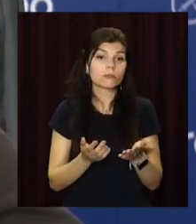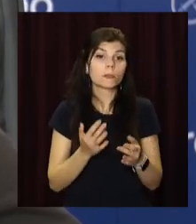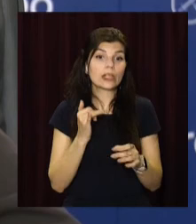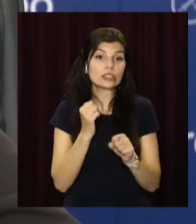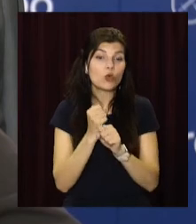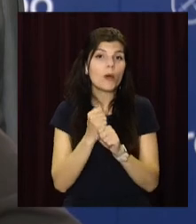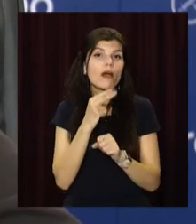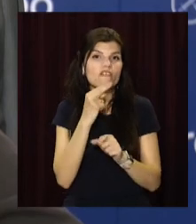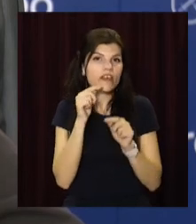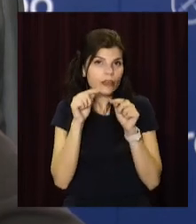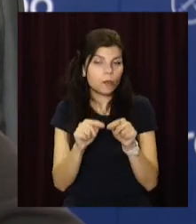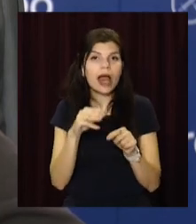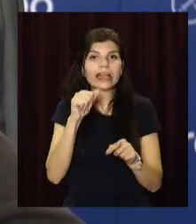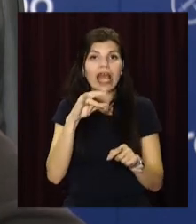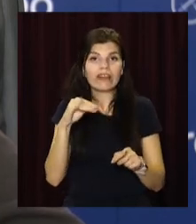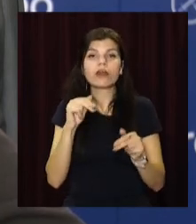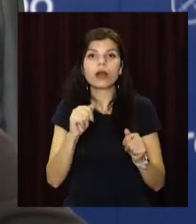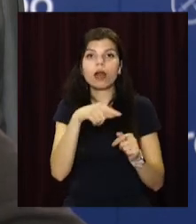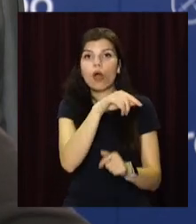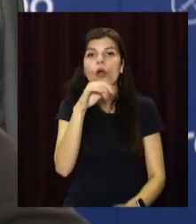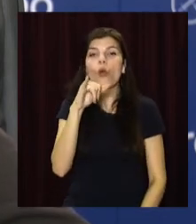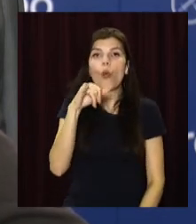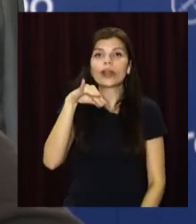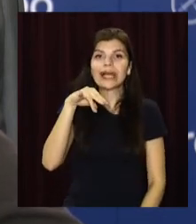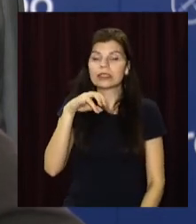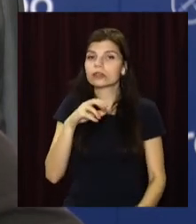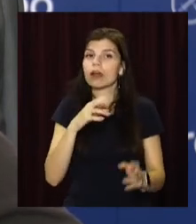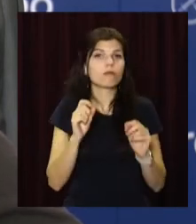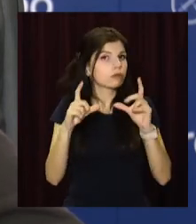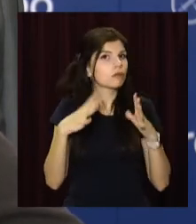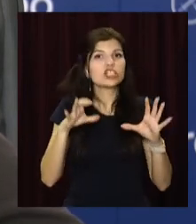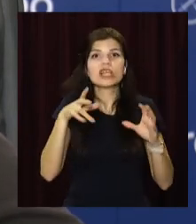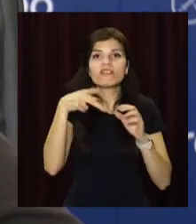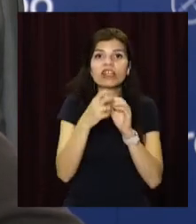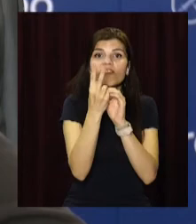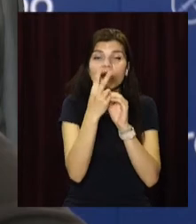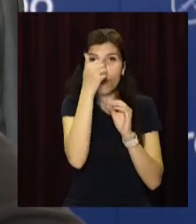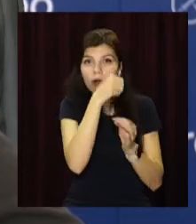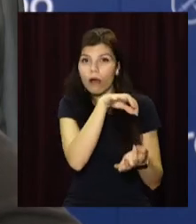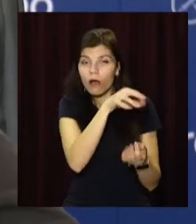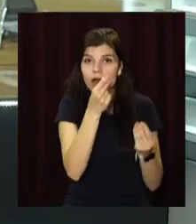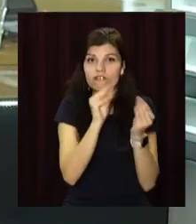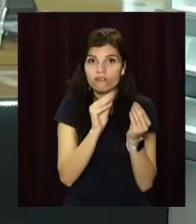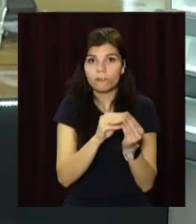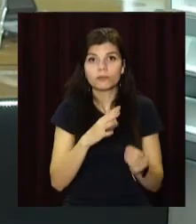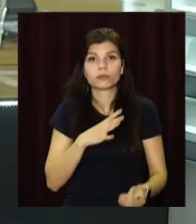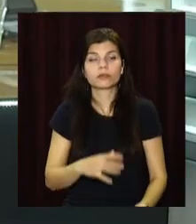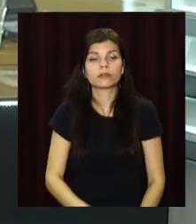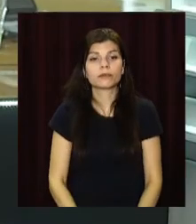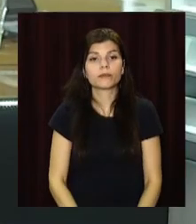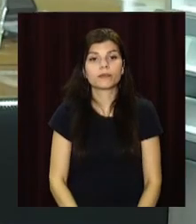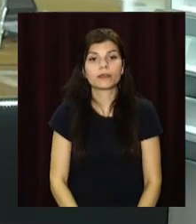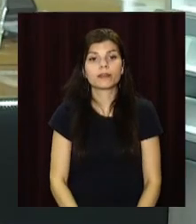зроблю акцент на цьому, тариф на утилізацію не підвищувався з 2012 року. З травня